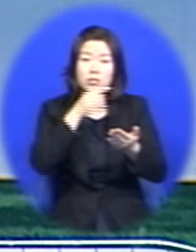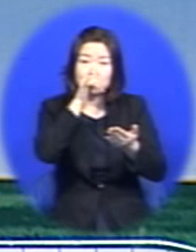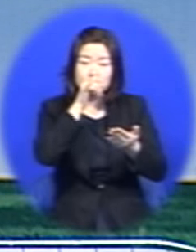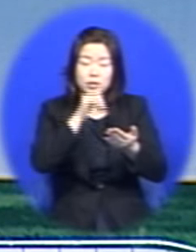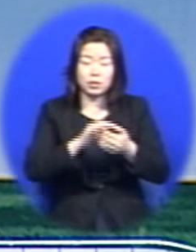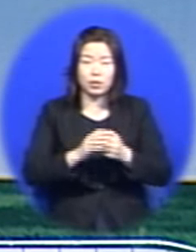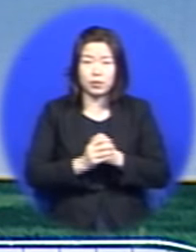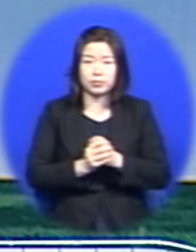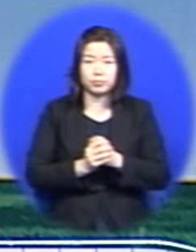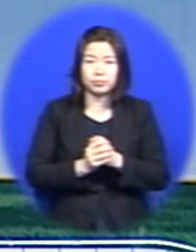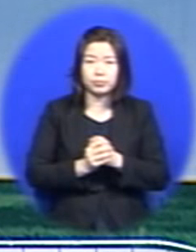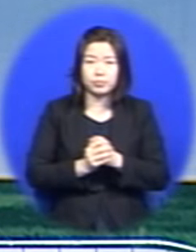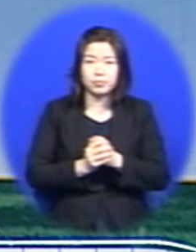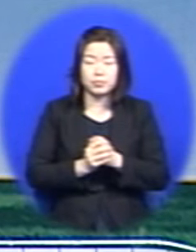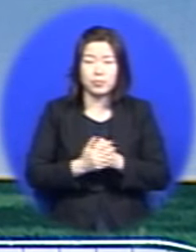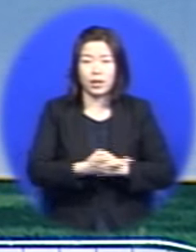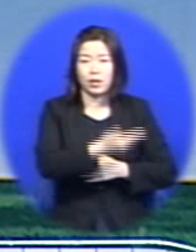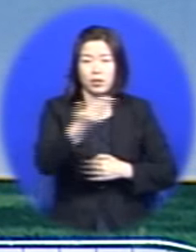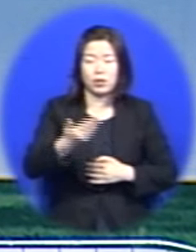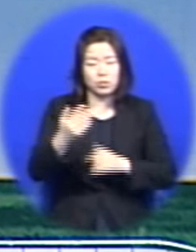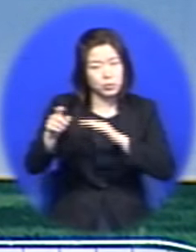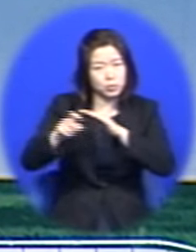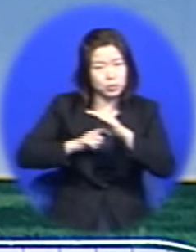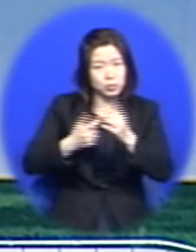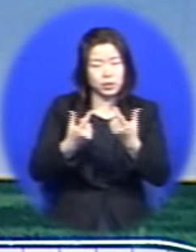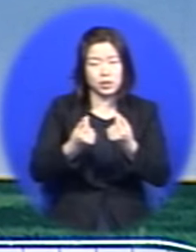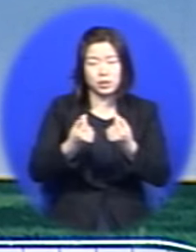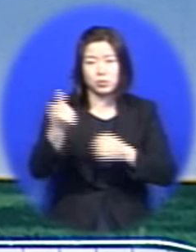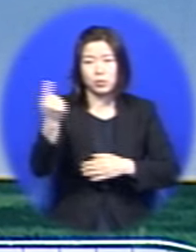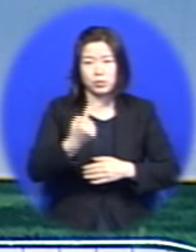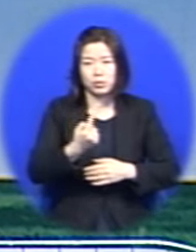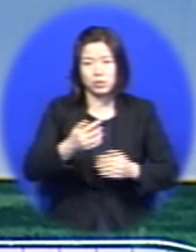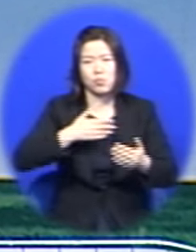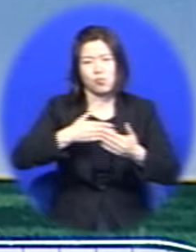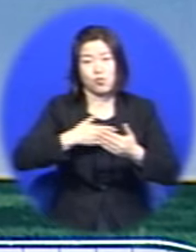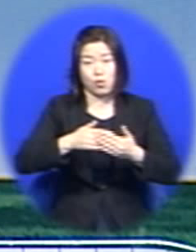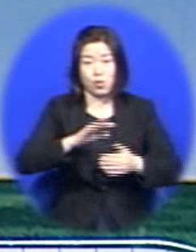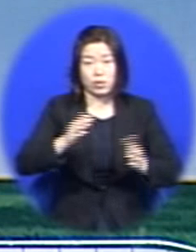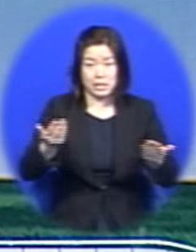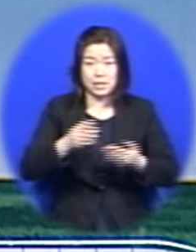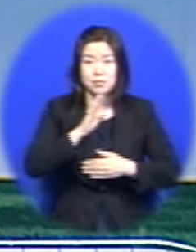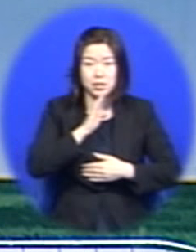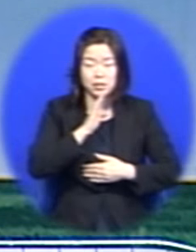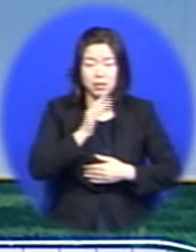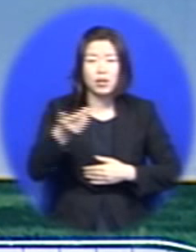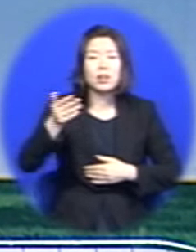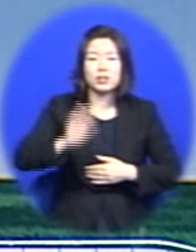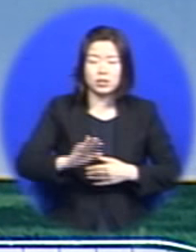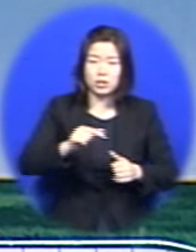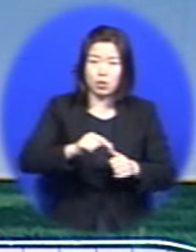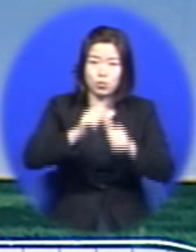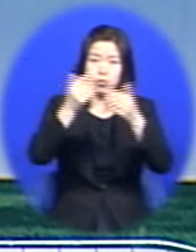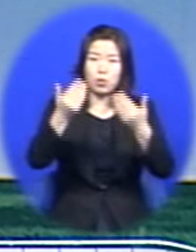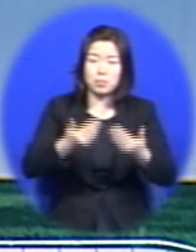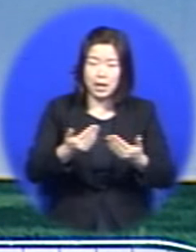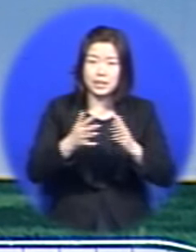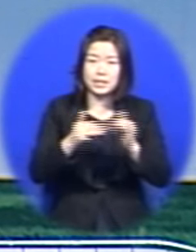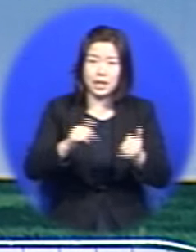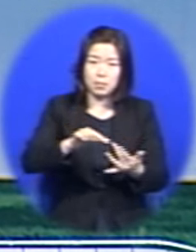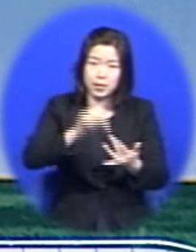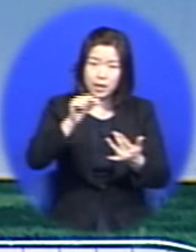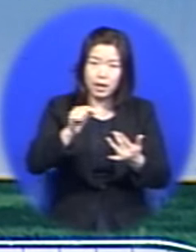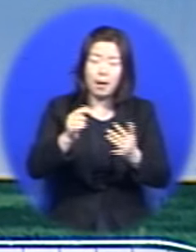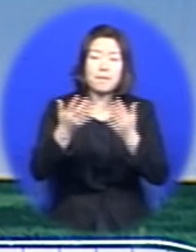있습니다. 여러분, 도둑같이 임하는 것은 무서운 일이죠. 그렇지만 구원받은 사람,